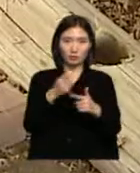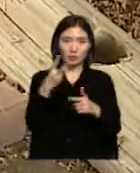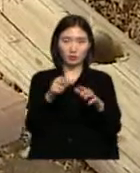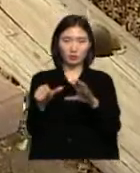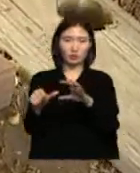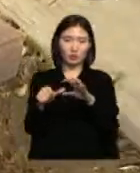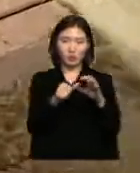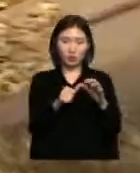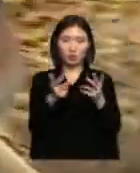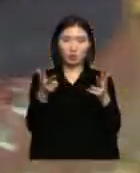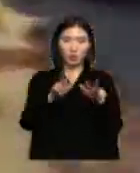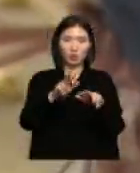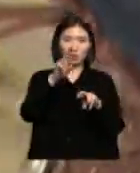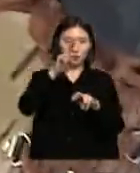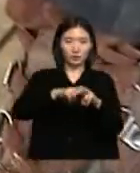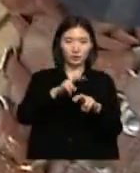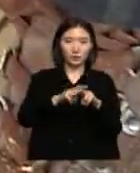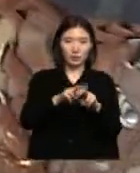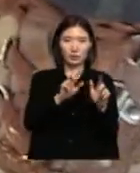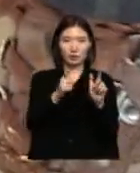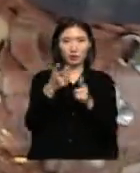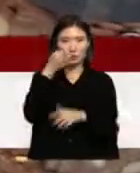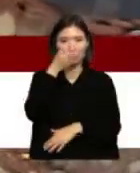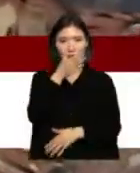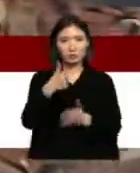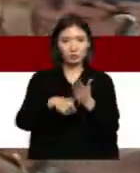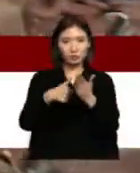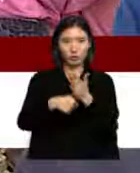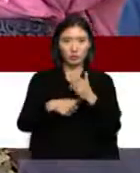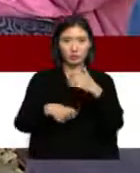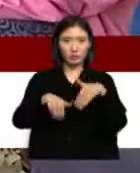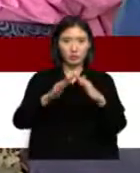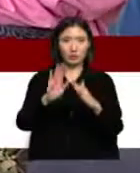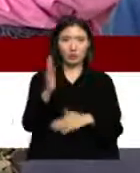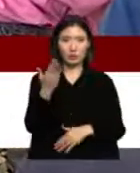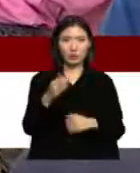공원에 놓을 의자와 각종 전시품을 만드는 곳입니다.